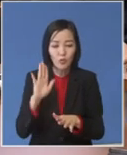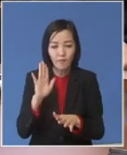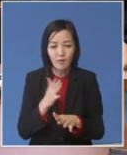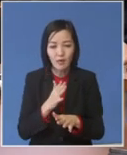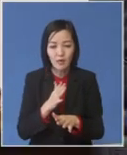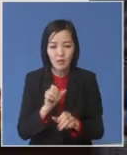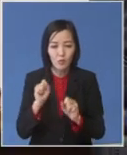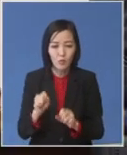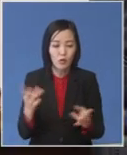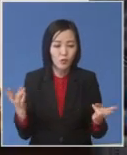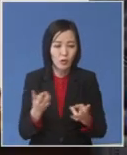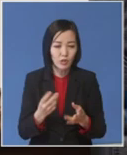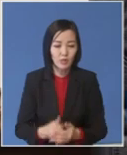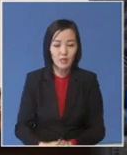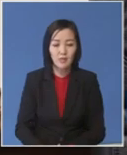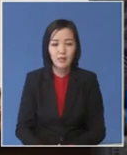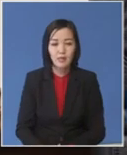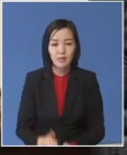сақтайды. Жылда